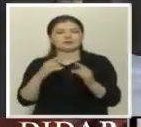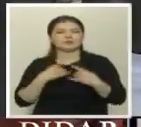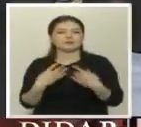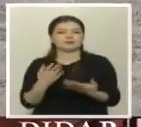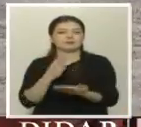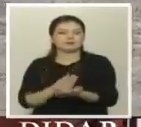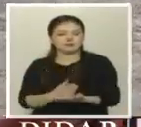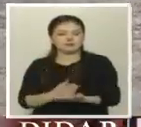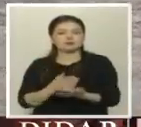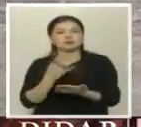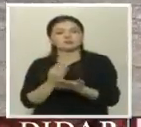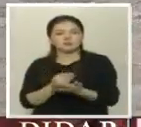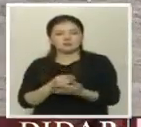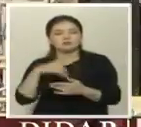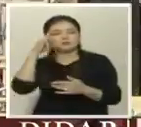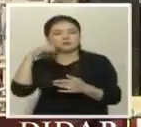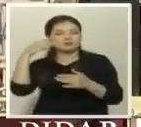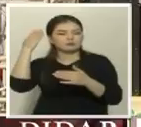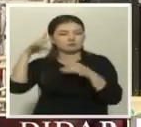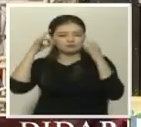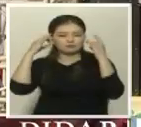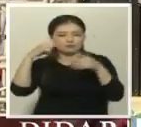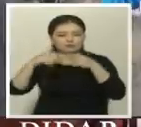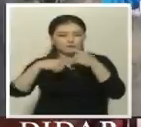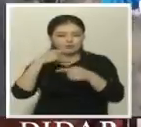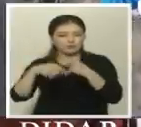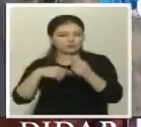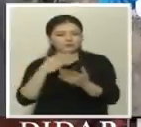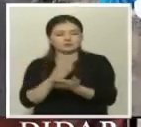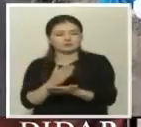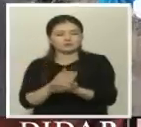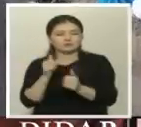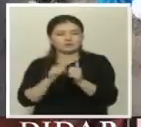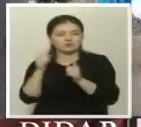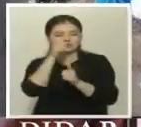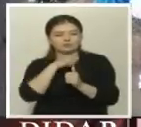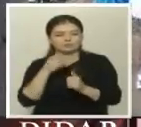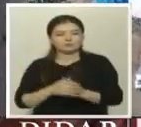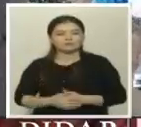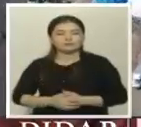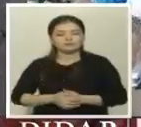народа показывая национальные традиции со временем расширяется а его статус повышается